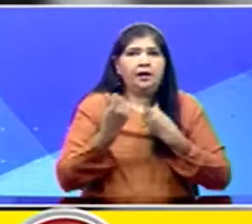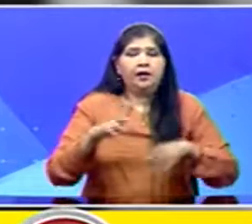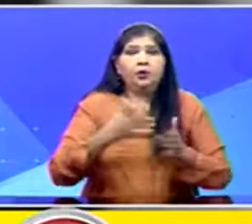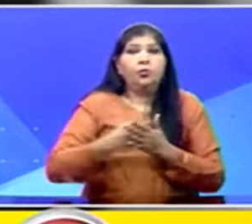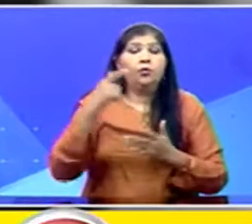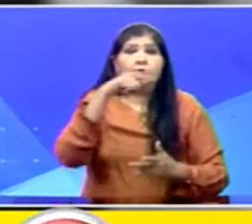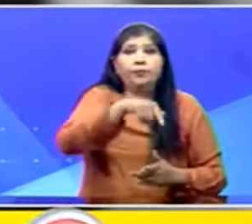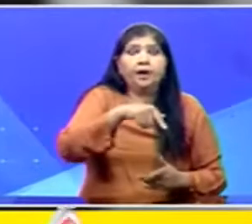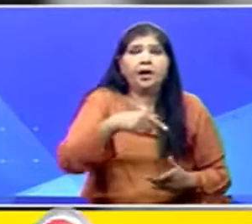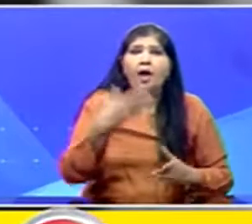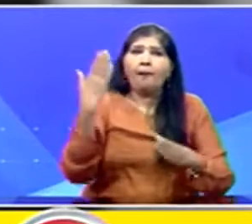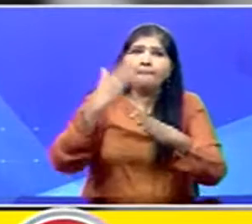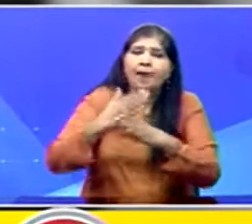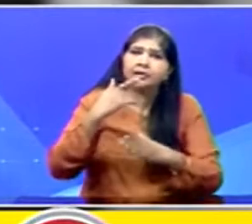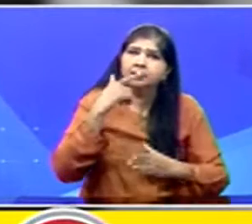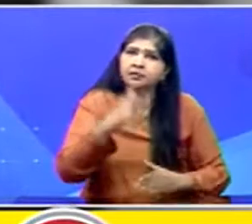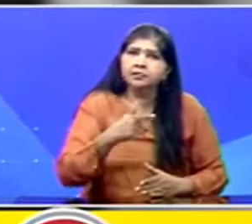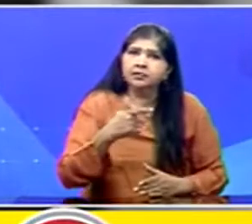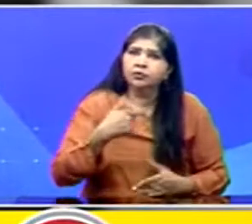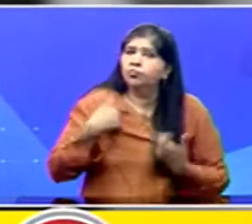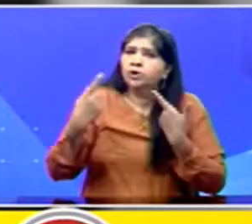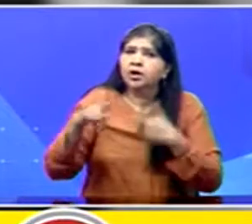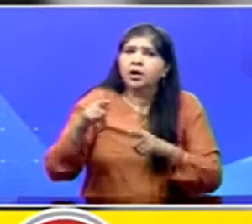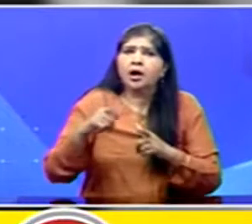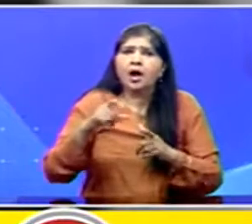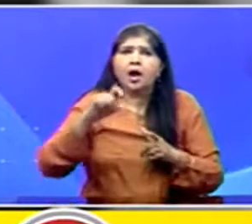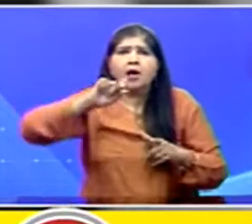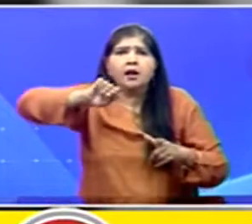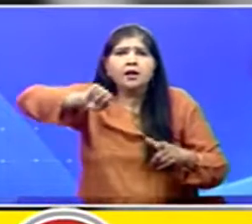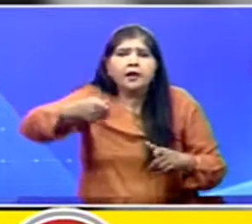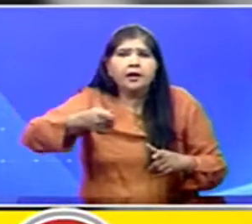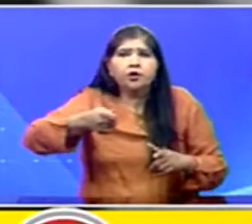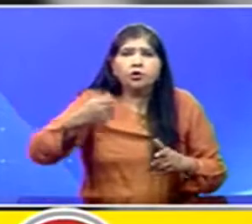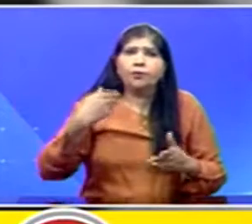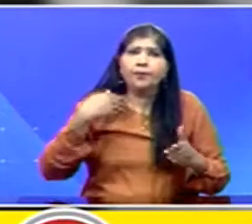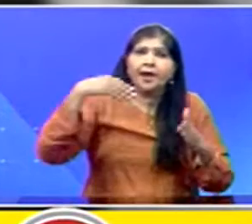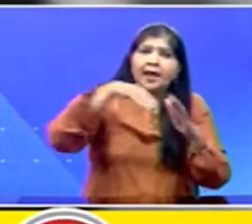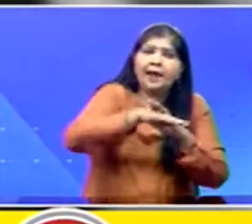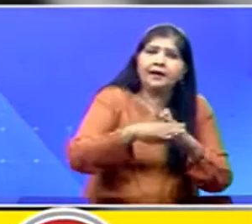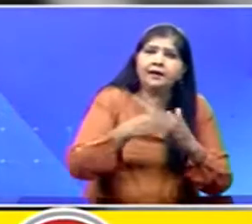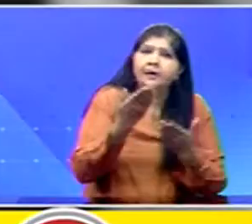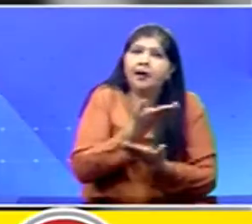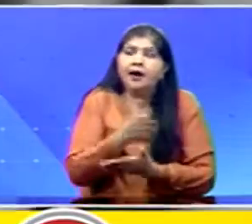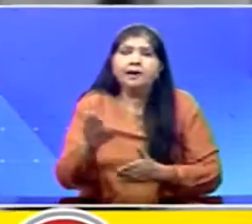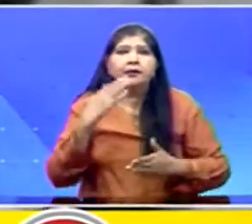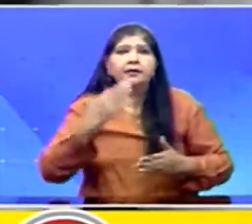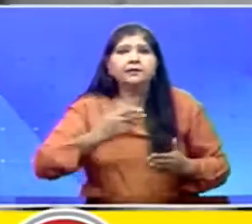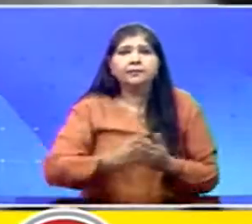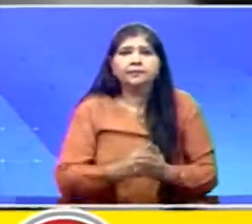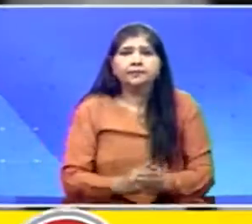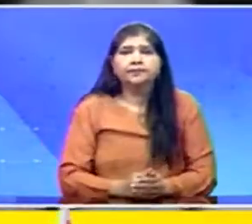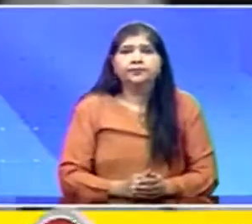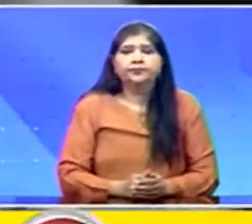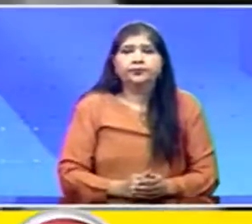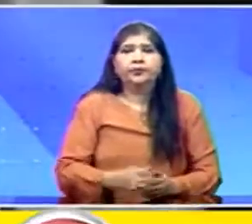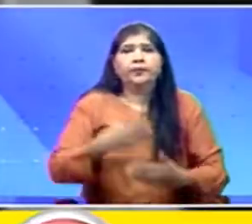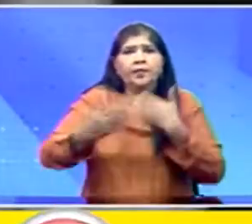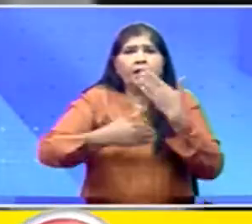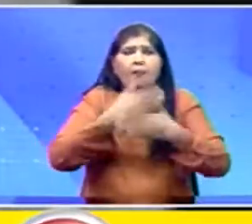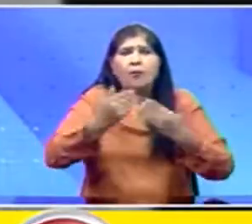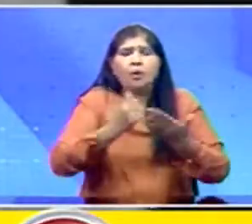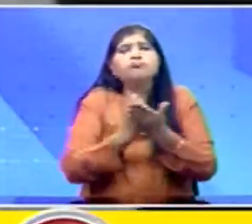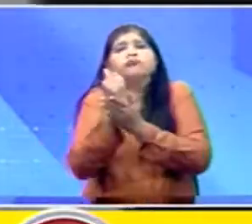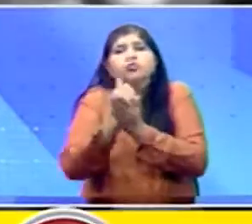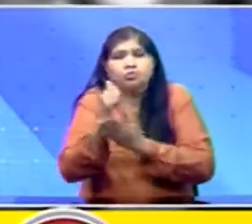बेन लगा दिया गया, रेडियो पर से उनकी एंट्री हटा दी गई, लेकिन बहुत